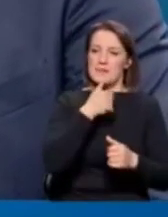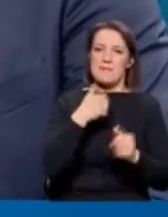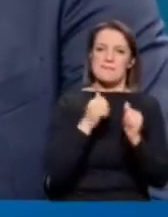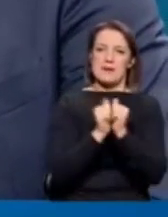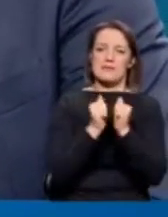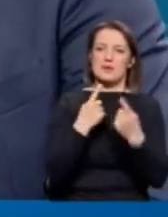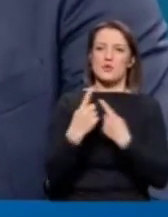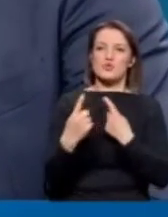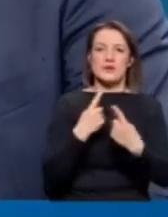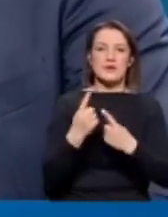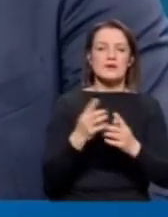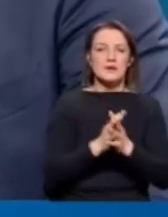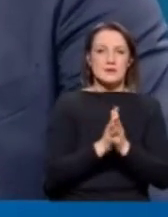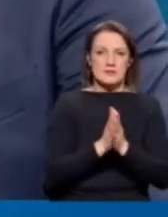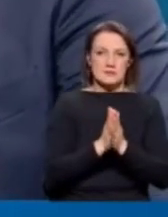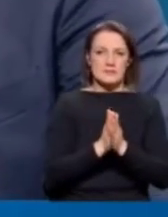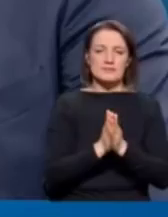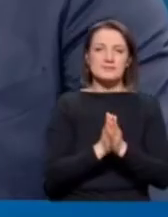şimdi